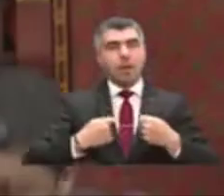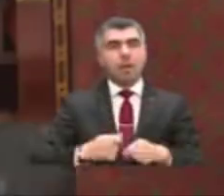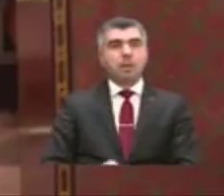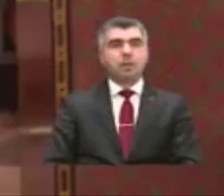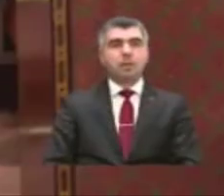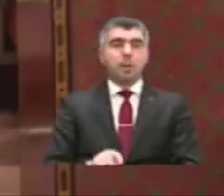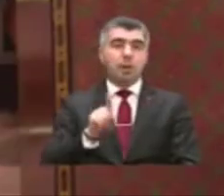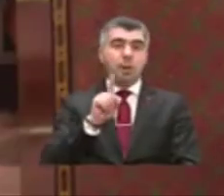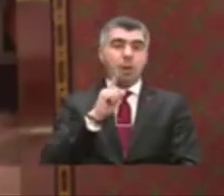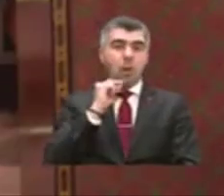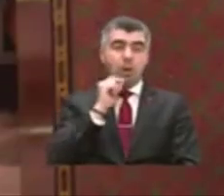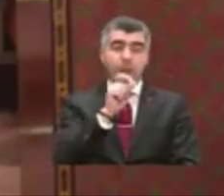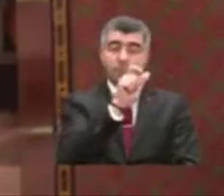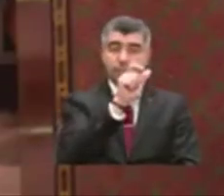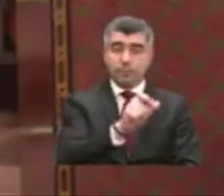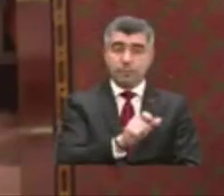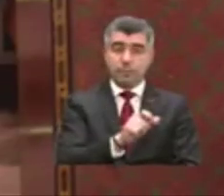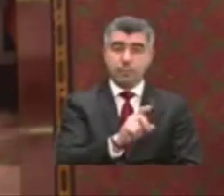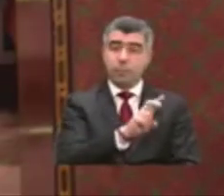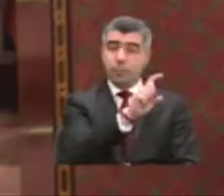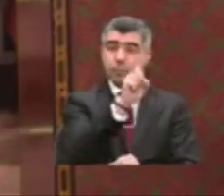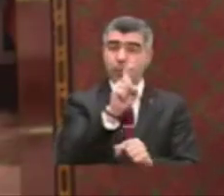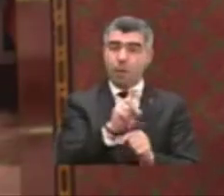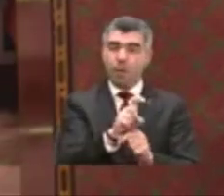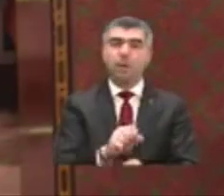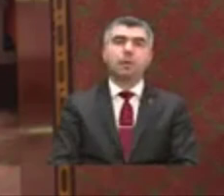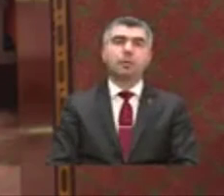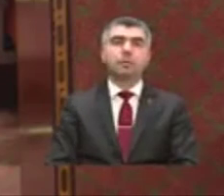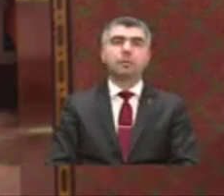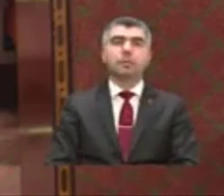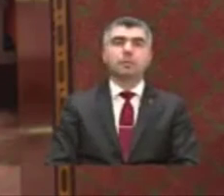سيد النائب المحترم على طرح هذا السؤال وعلى